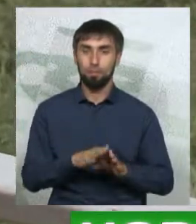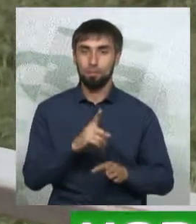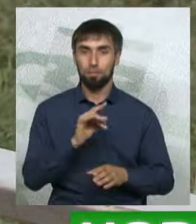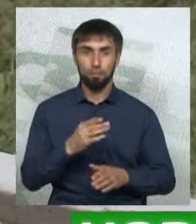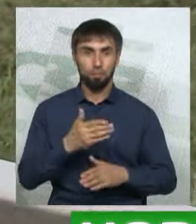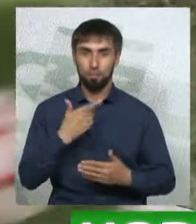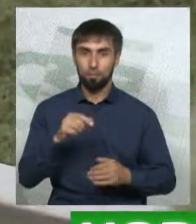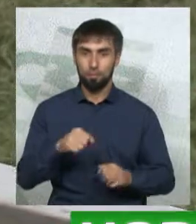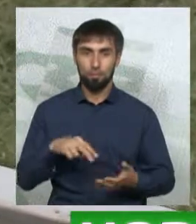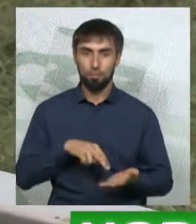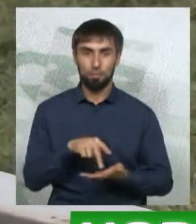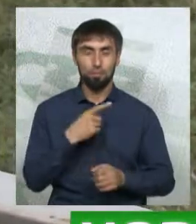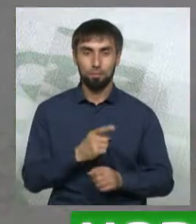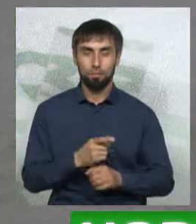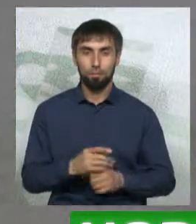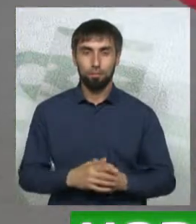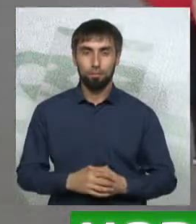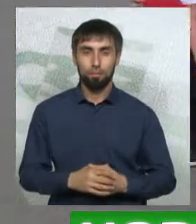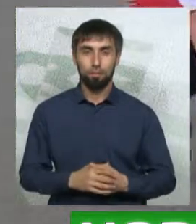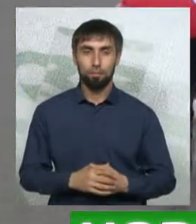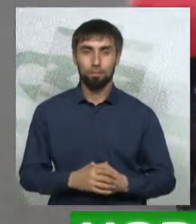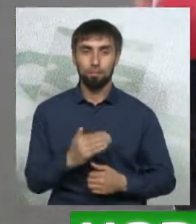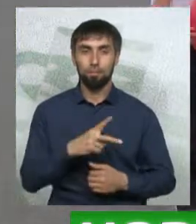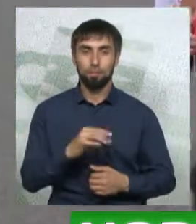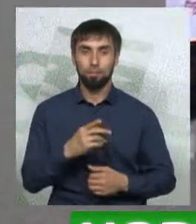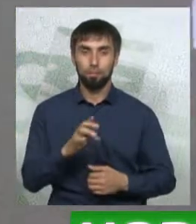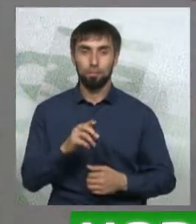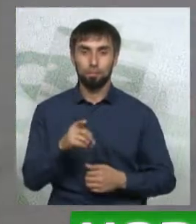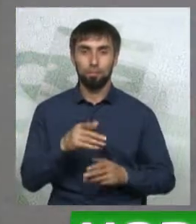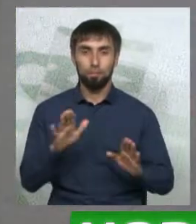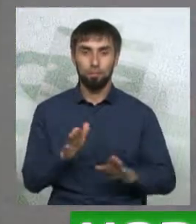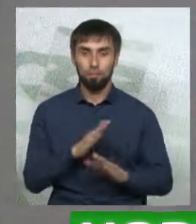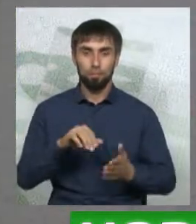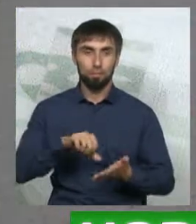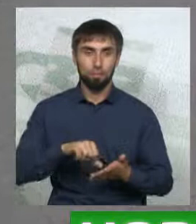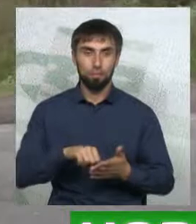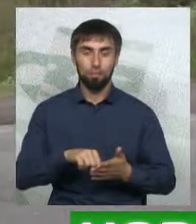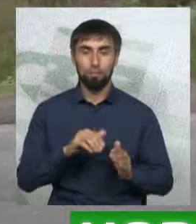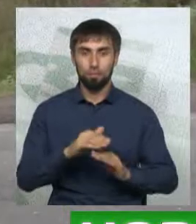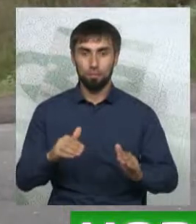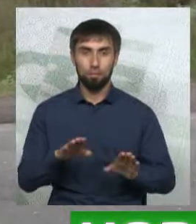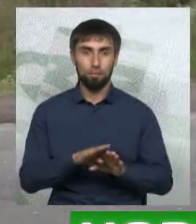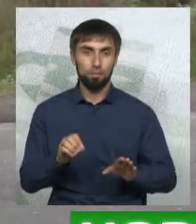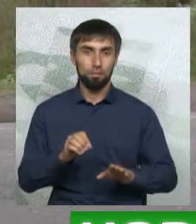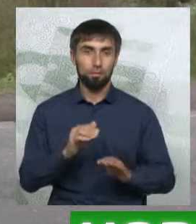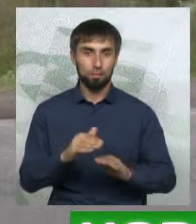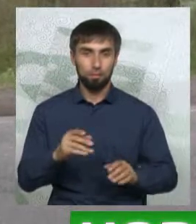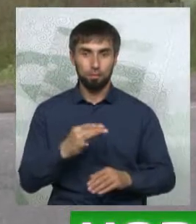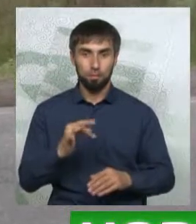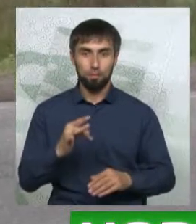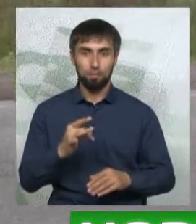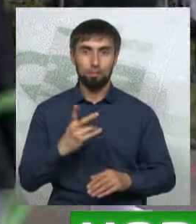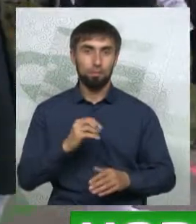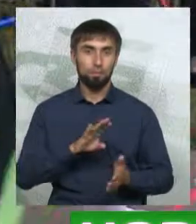нет, можно ли переходить дорогу? Нет. Флешмоб сопровождается музыкальными выступлениями ребят. Также маленькие инспекторы не